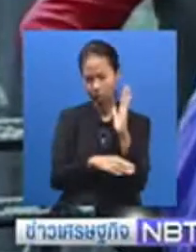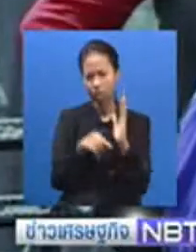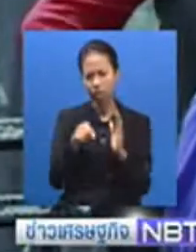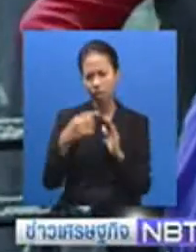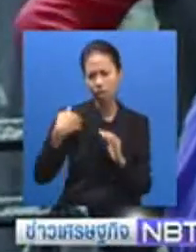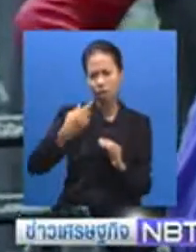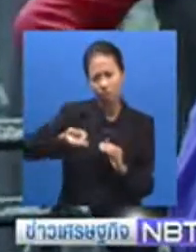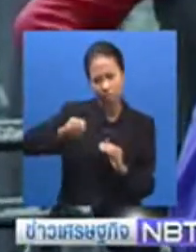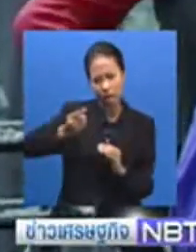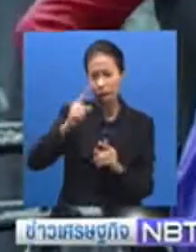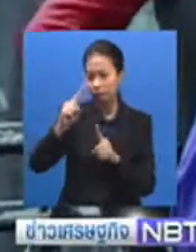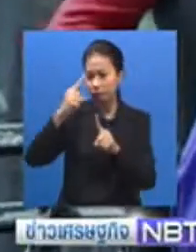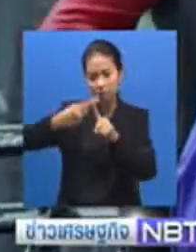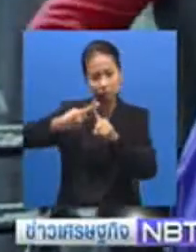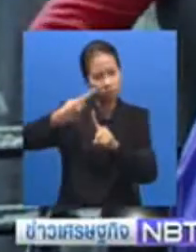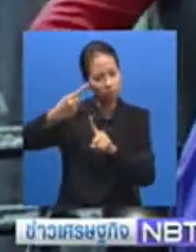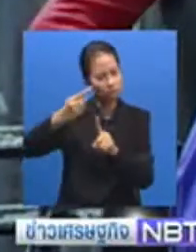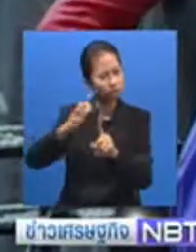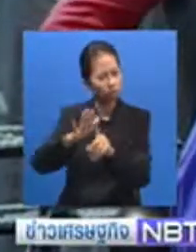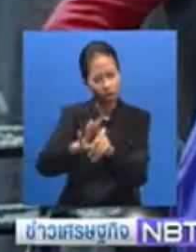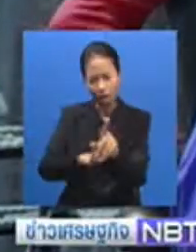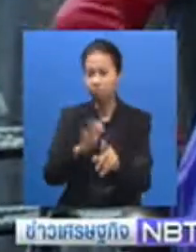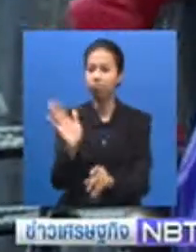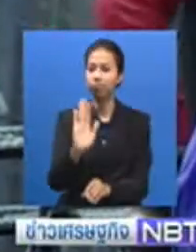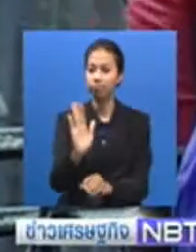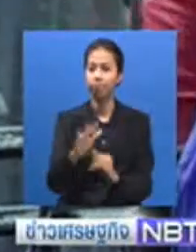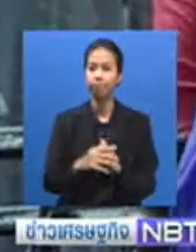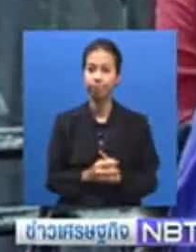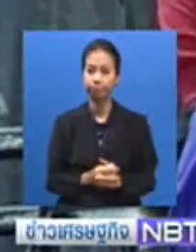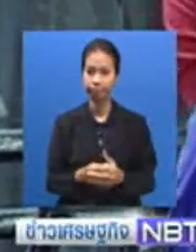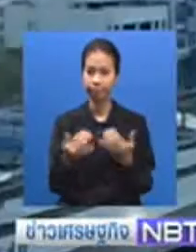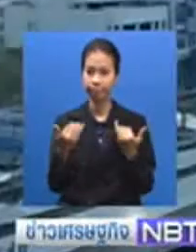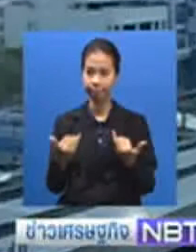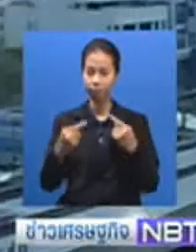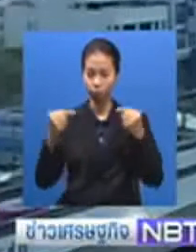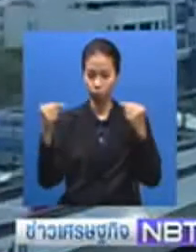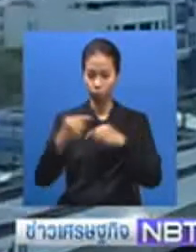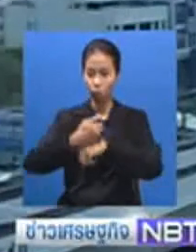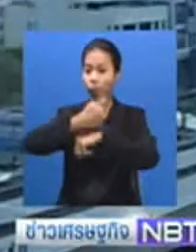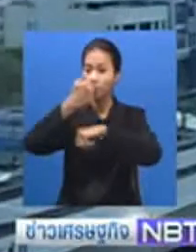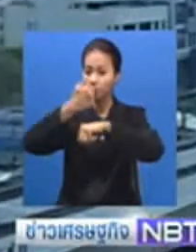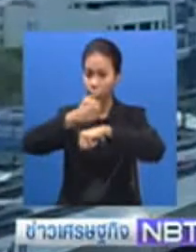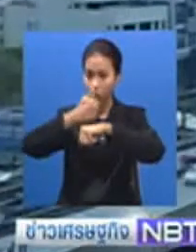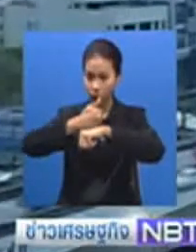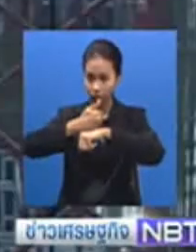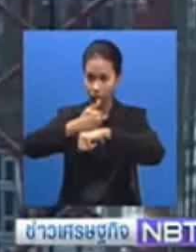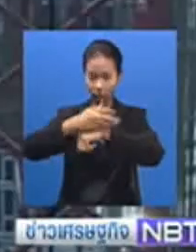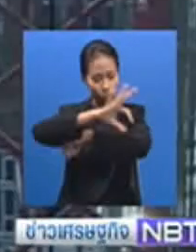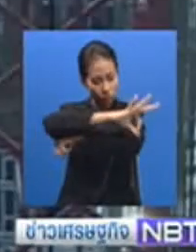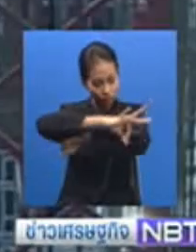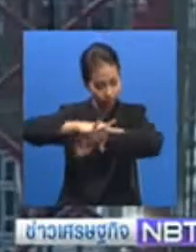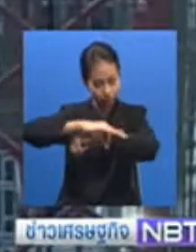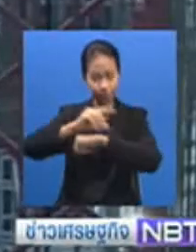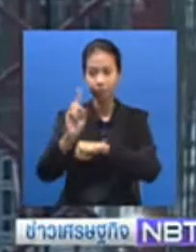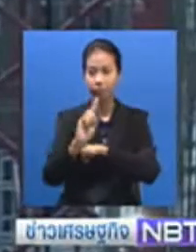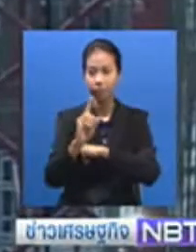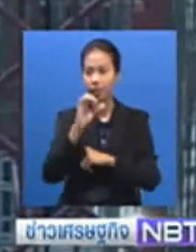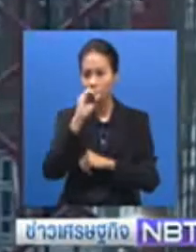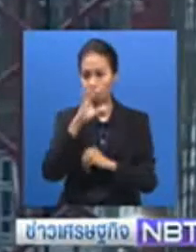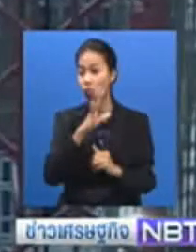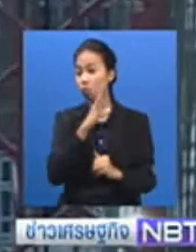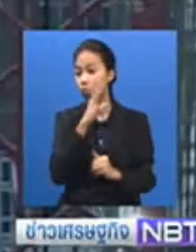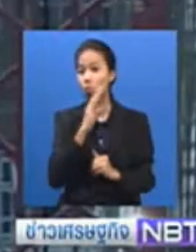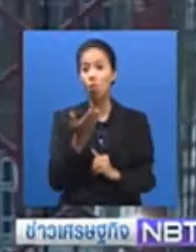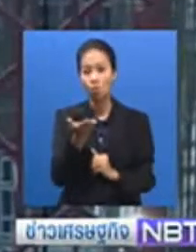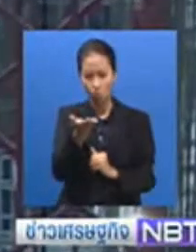ใช้ระยะเวลาเกิน 1เดือนด้านในปรายตั้งสั่ง ROอุปนายกสมาคมวิศวกรรมสถานเห็นว่าการขอ